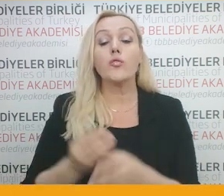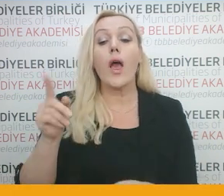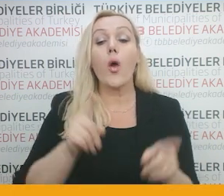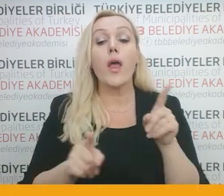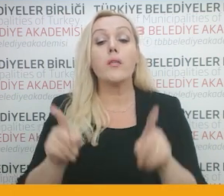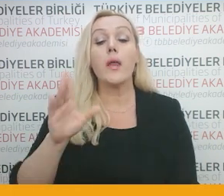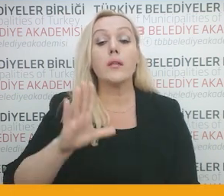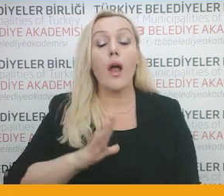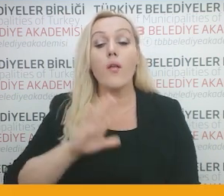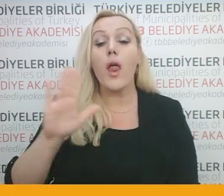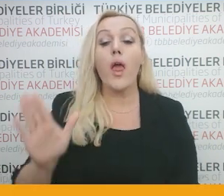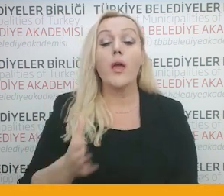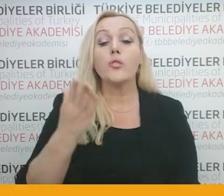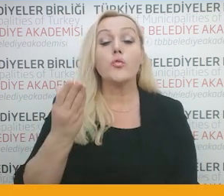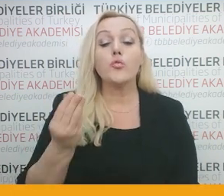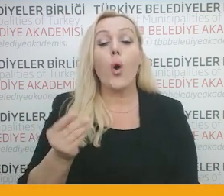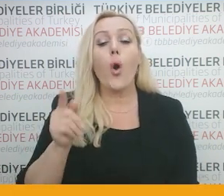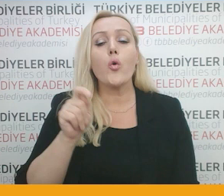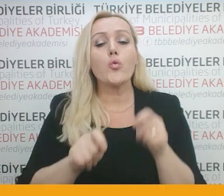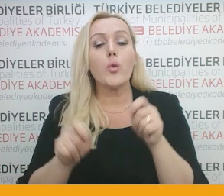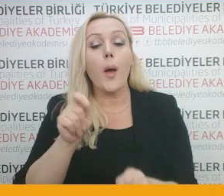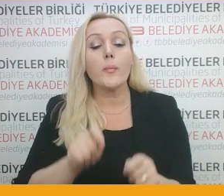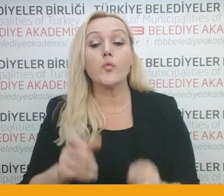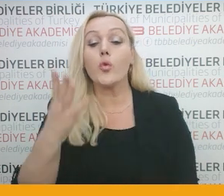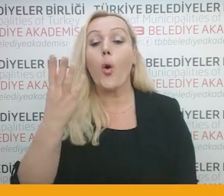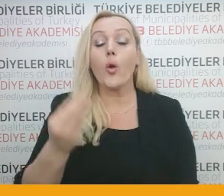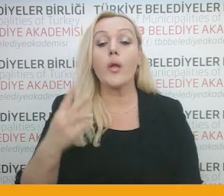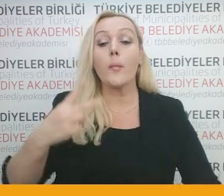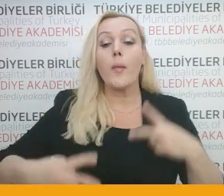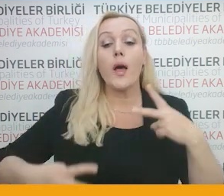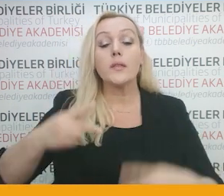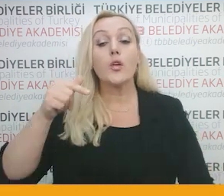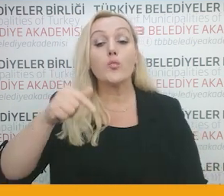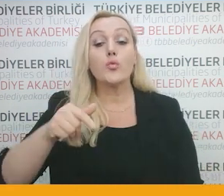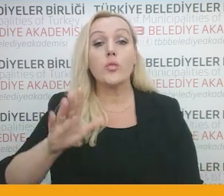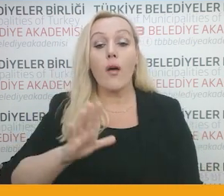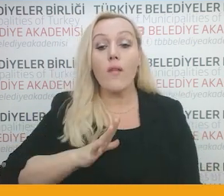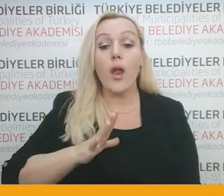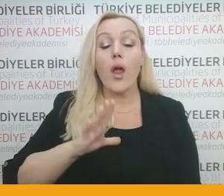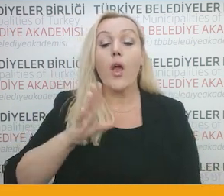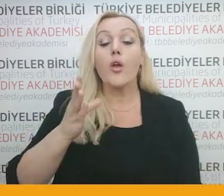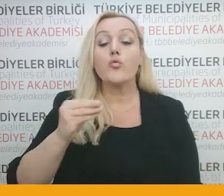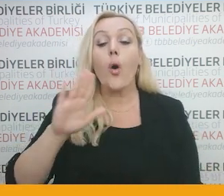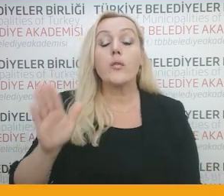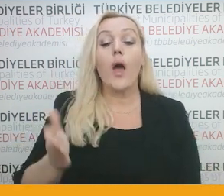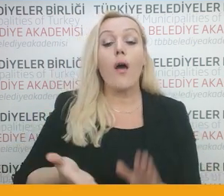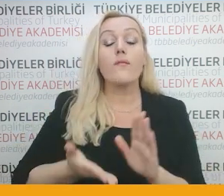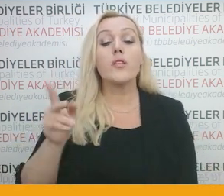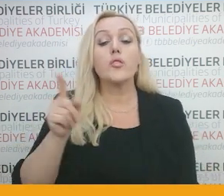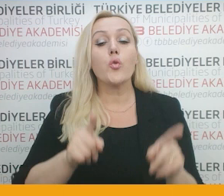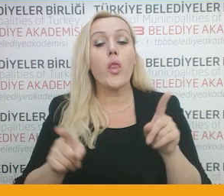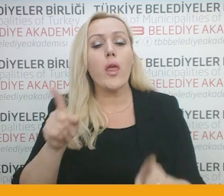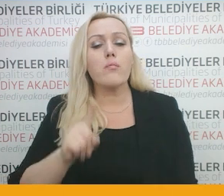var aslında. Bizim en çok kullandıklarımız bazılarını buraya aldık. Çok daha fazla sayıda